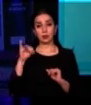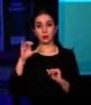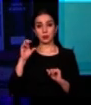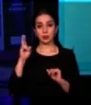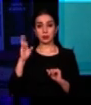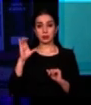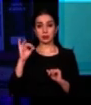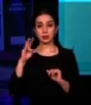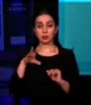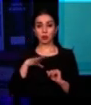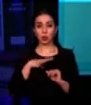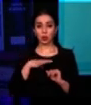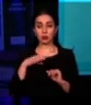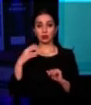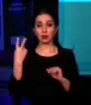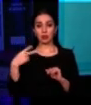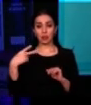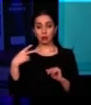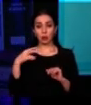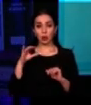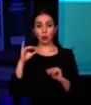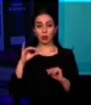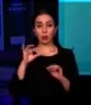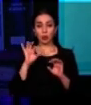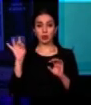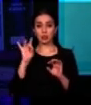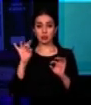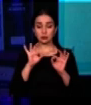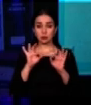joylashtiramiz. Buni sahifada ko'radigan bo'lsak, quyidagi ko'rinishga ega bo'ladi.